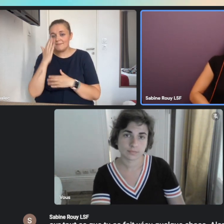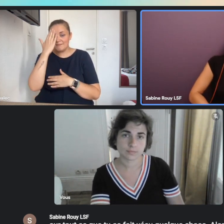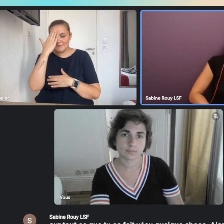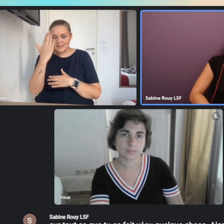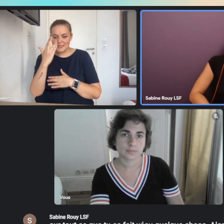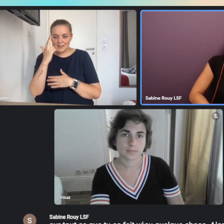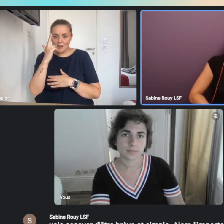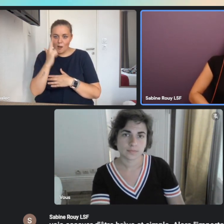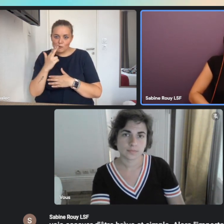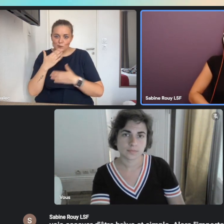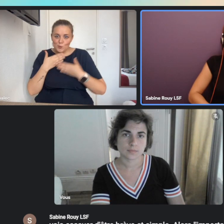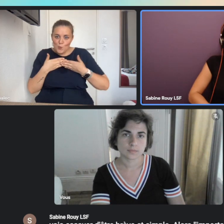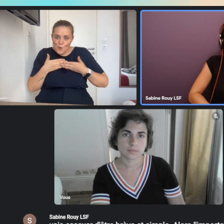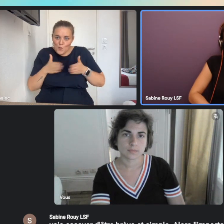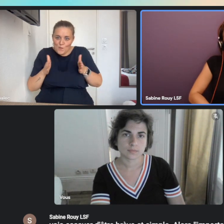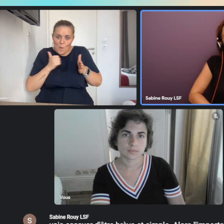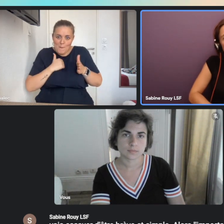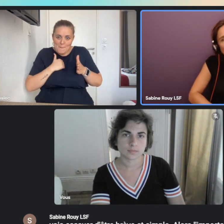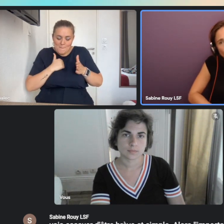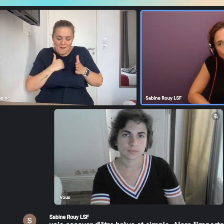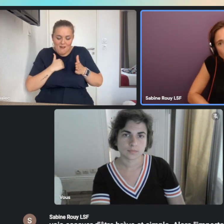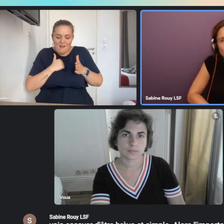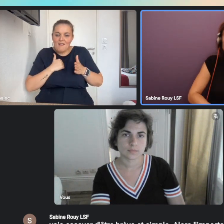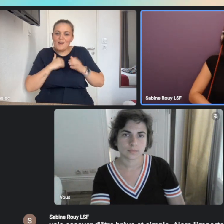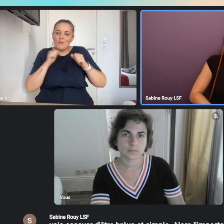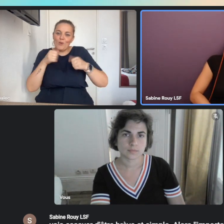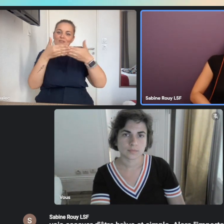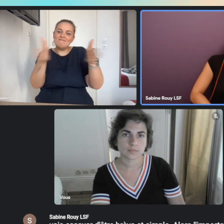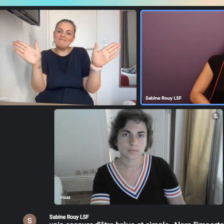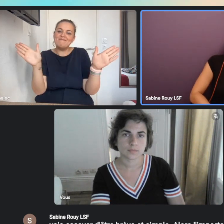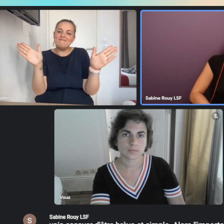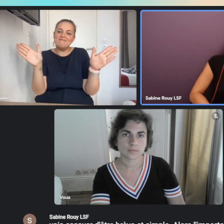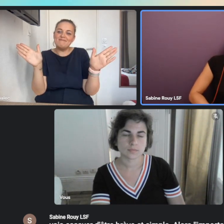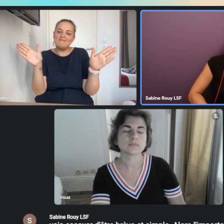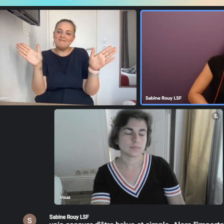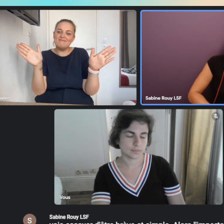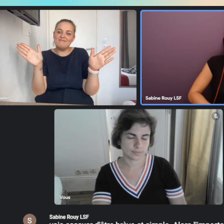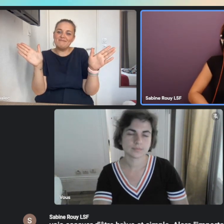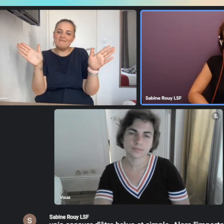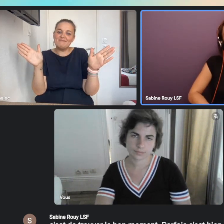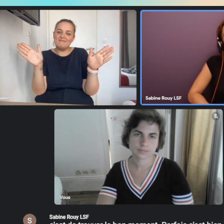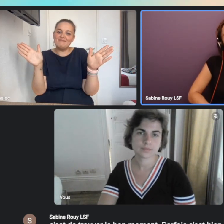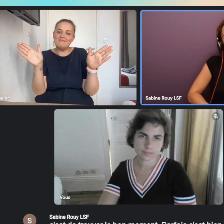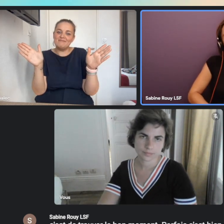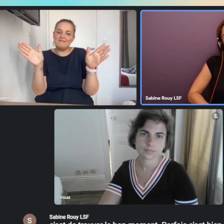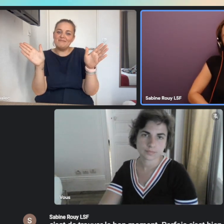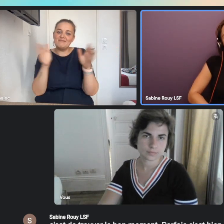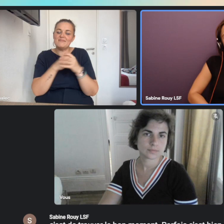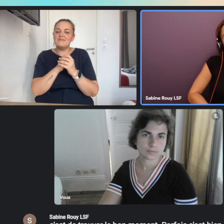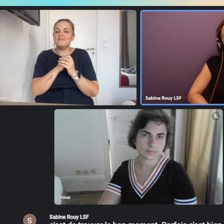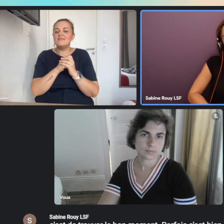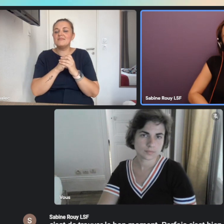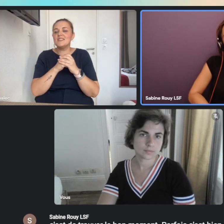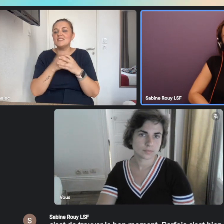c'est clair. Si on commence justement à s'ouvrir à soi, on peut s'ouvrir aux autres.